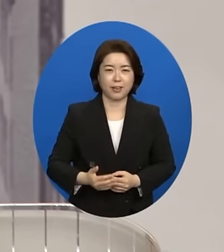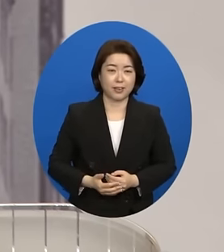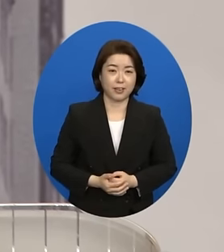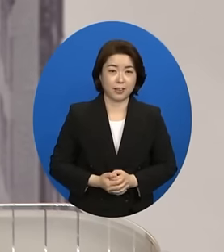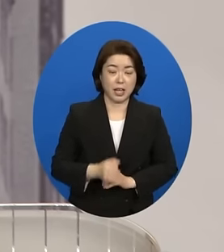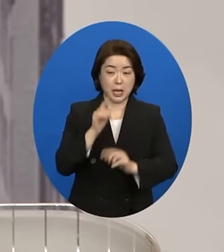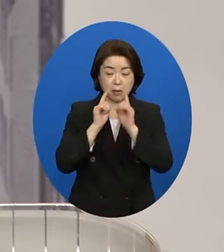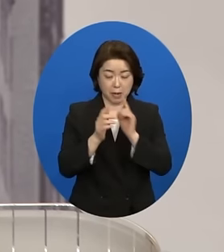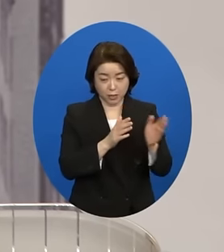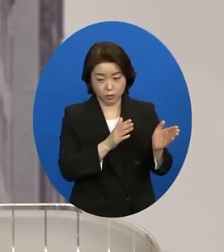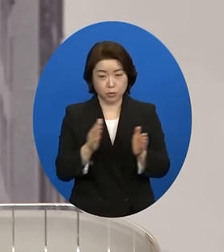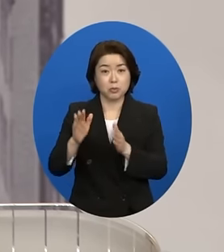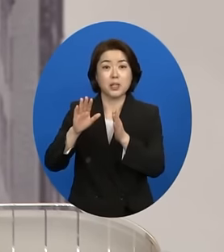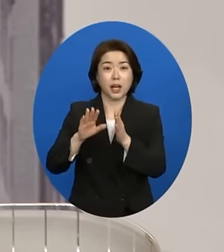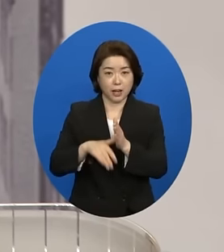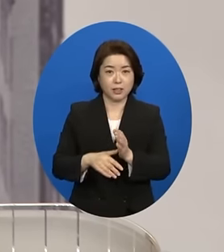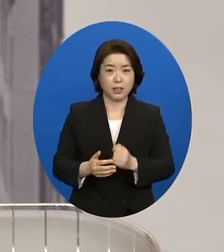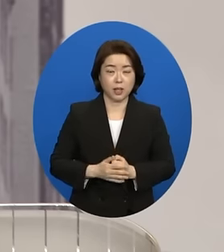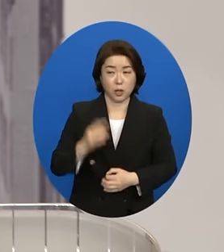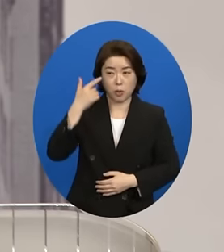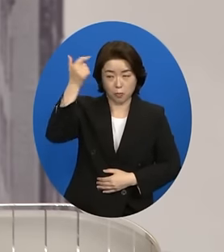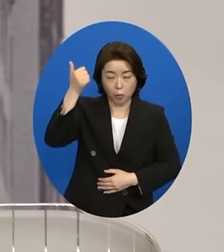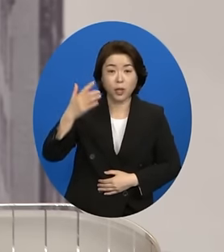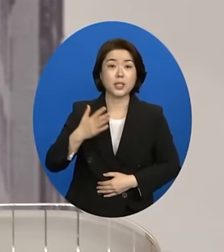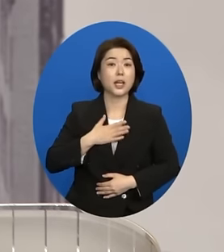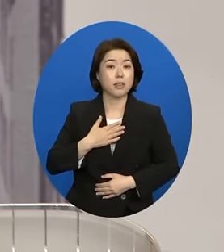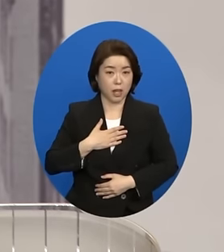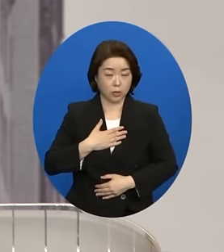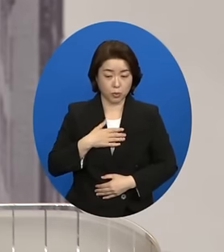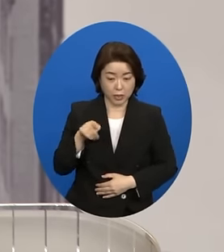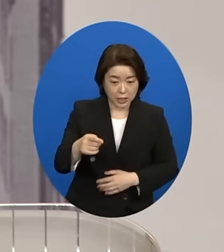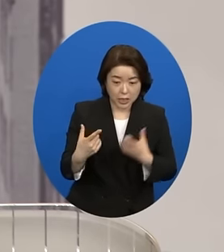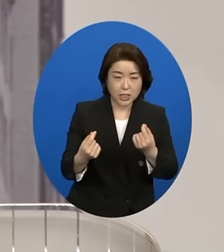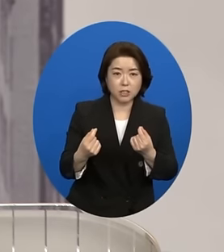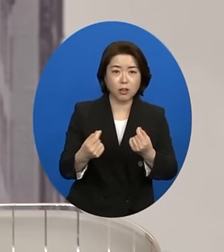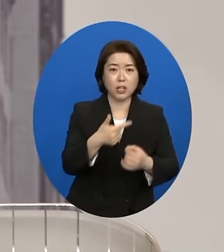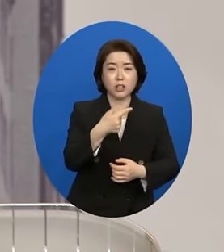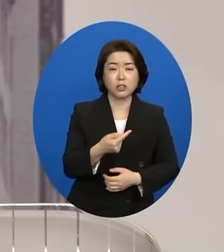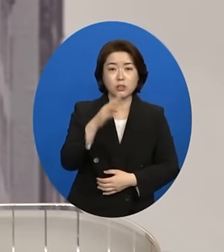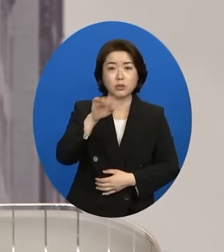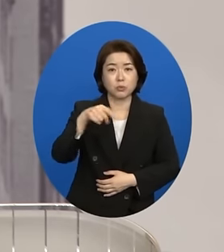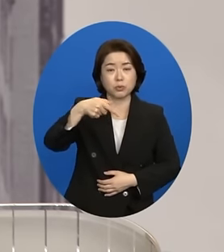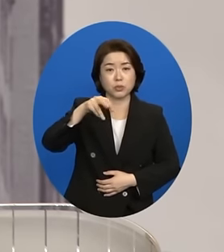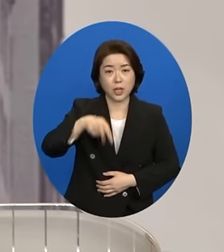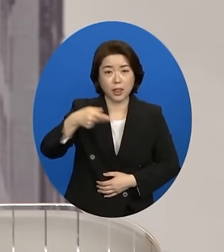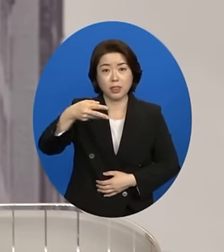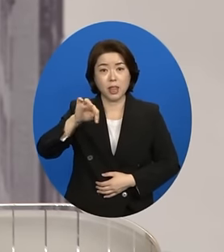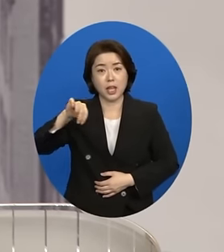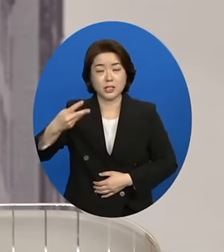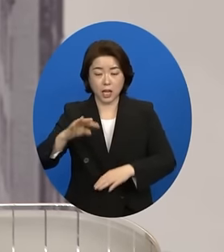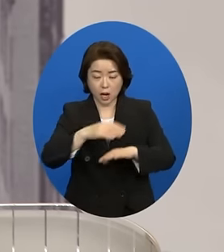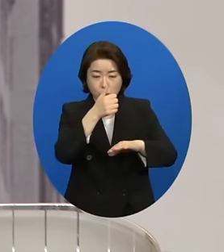말씀을 준비하다 보니까 목회자인 저도 이런 느부갓네살 왕의 모습이 제 안에